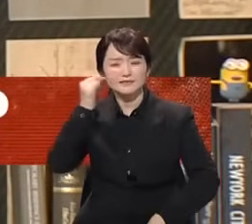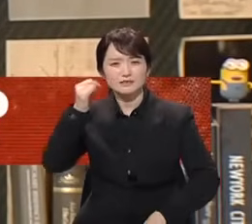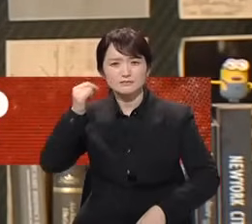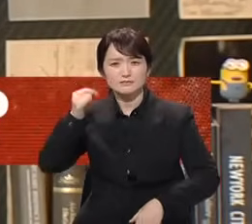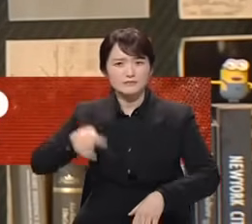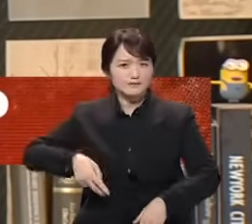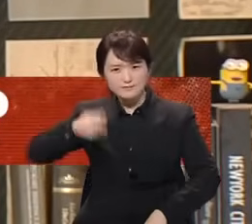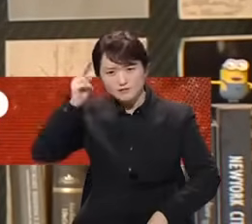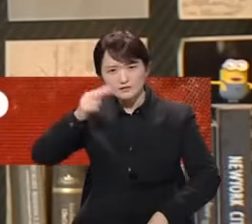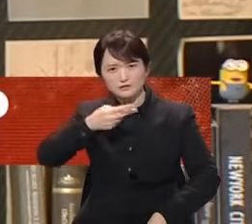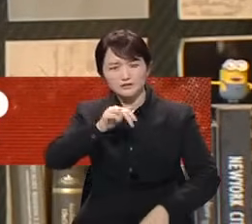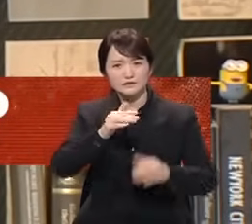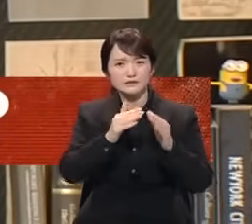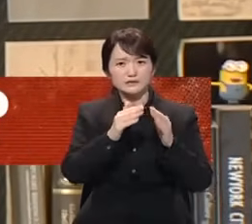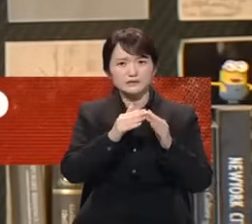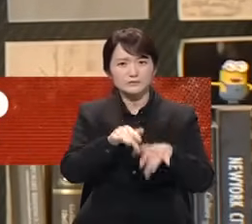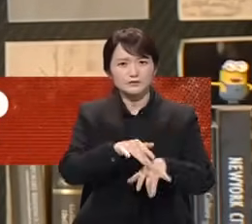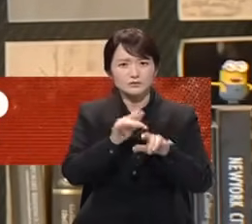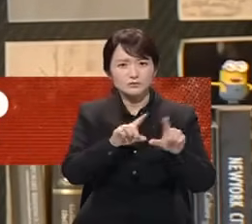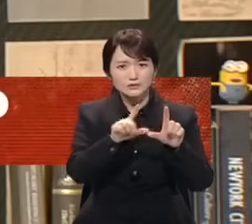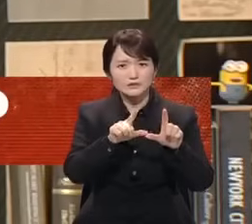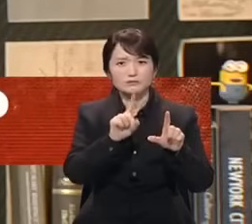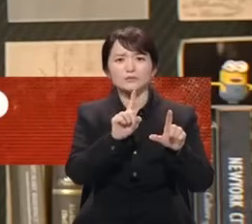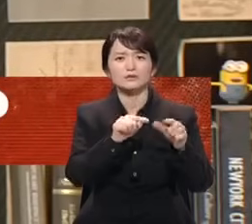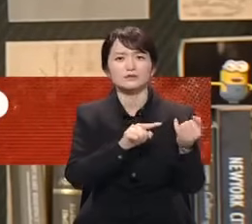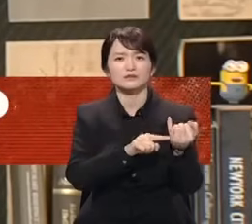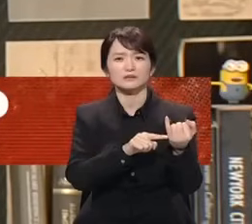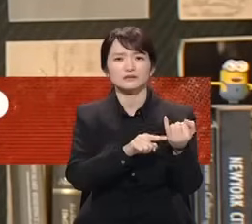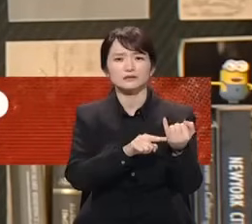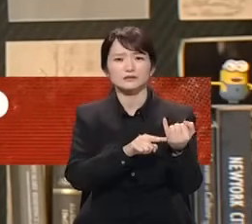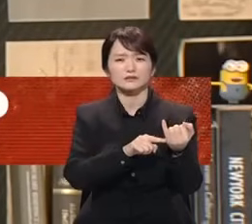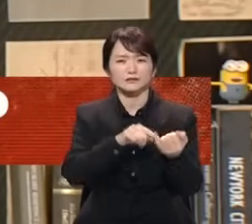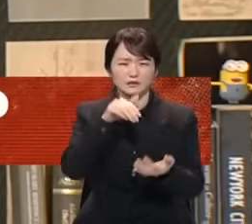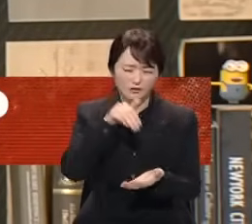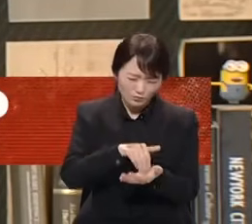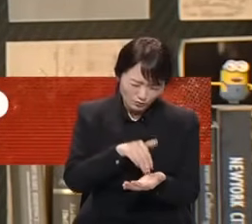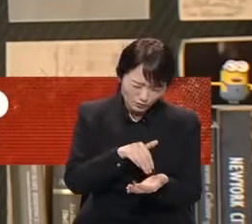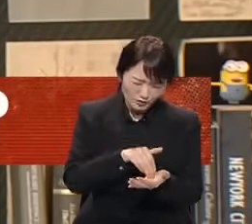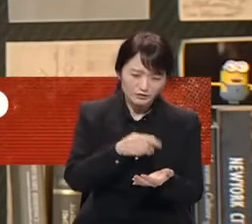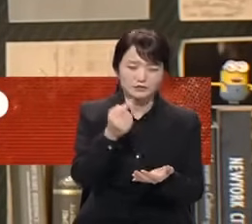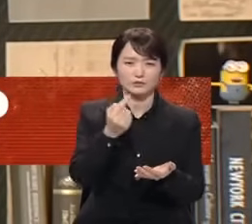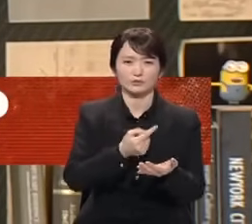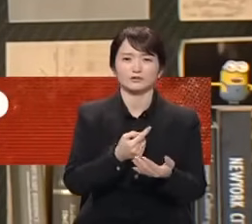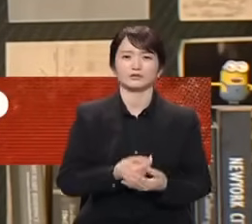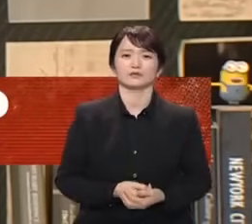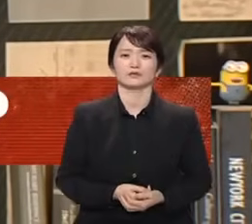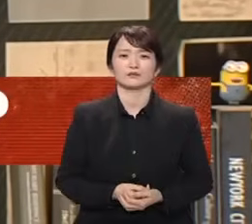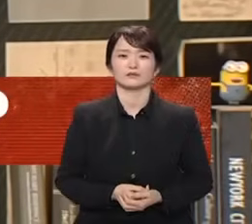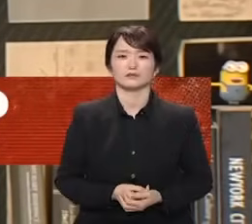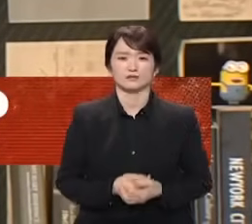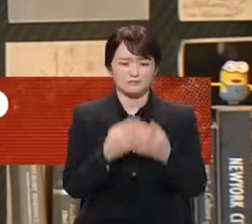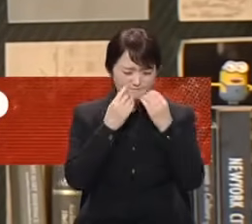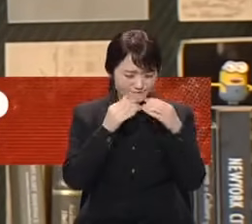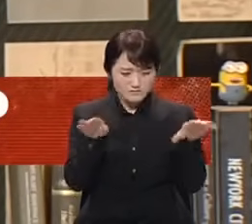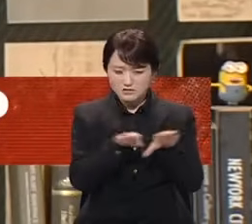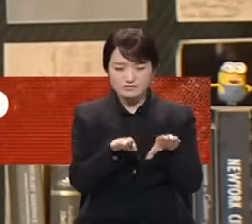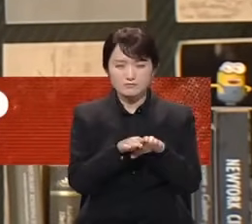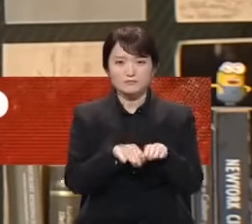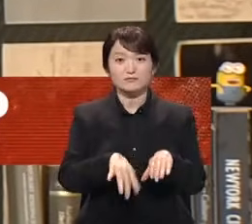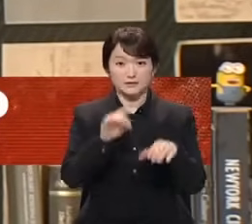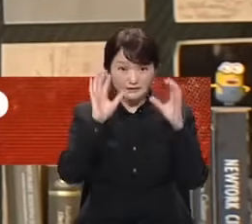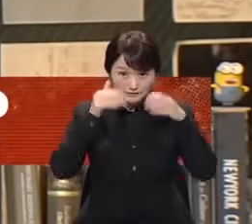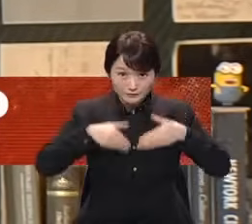의절하고 시가 귀신으로 살다가 장담컨대 너 분명 땅치고 후회할 때 온다, 너. 응? 야, 그러니까 잔말 말고 애부터